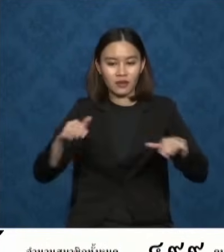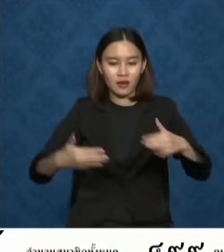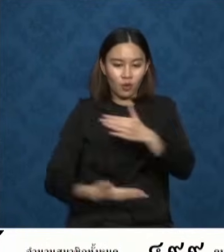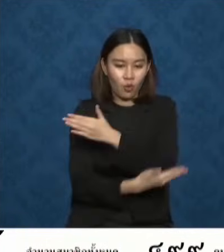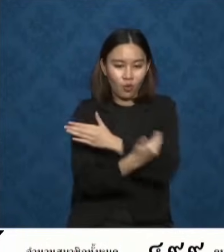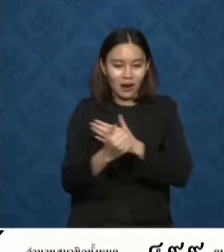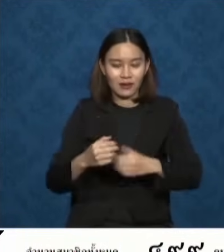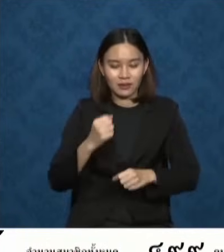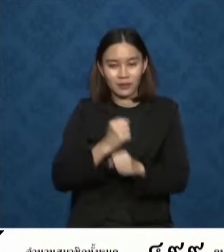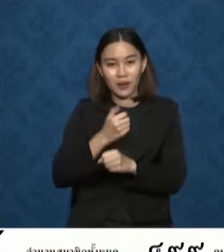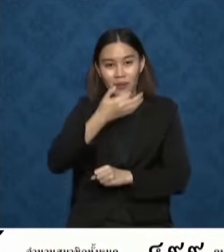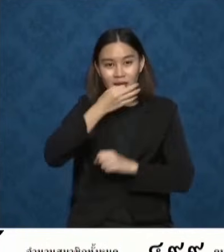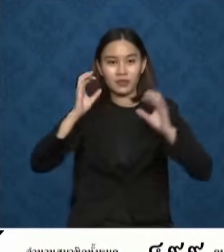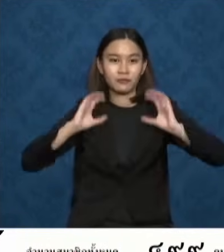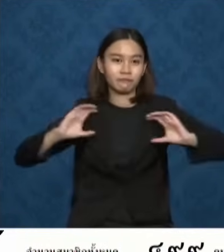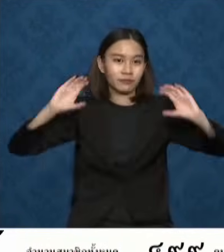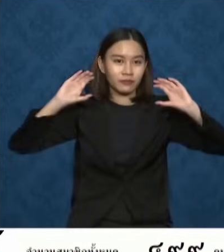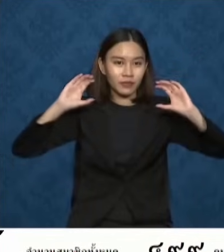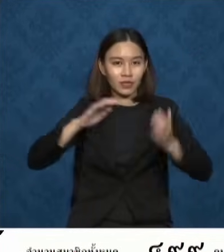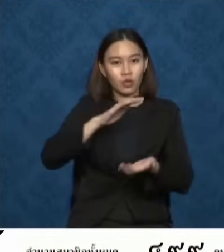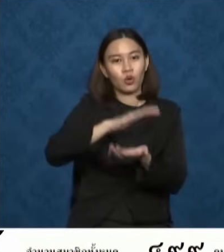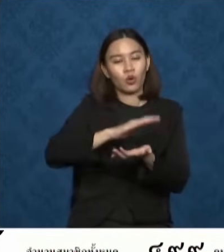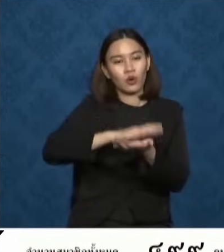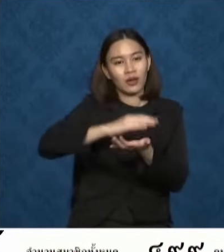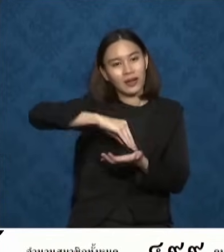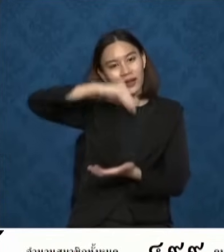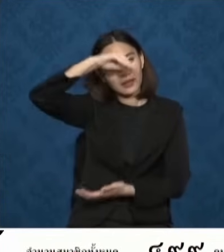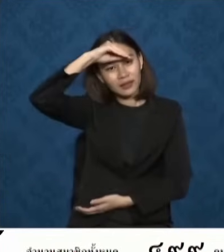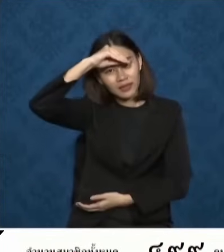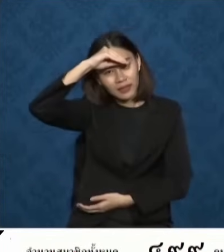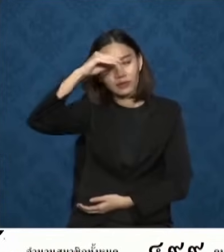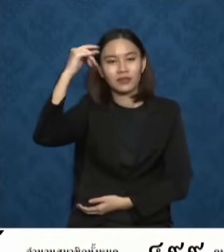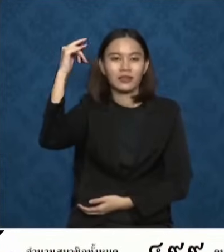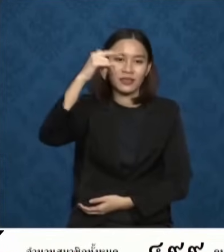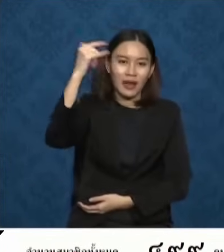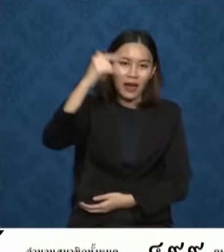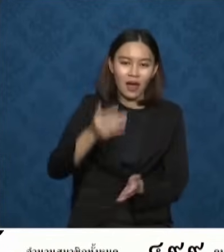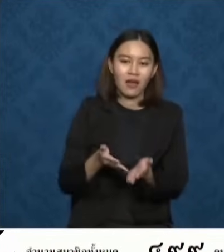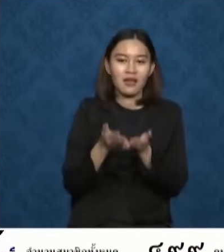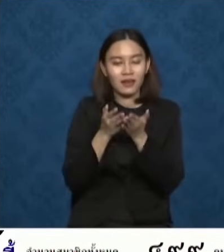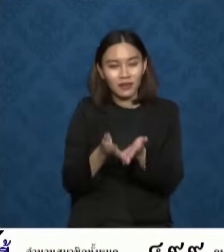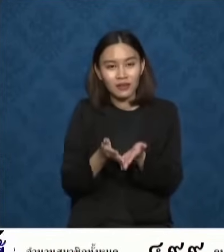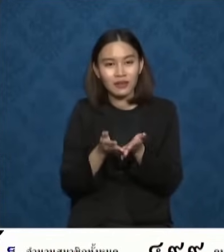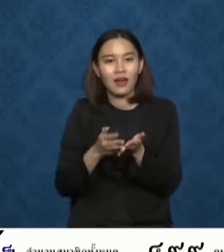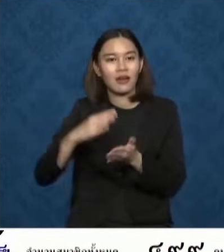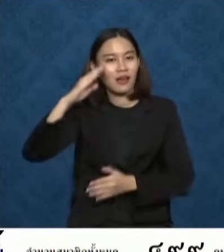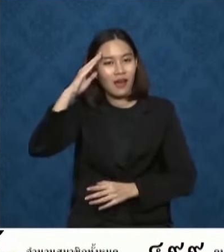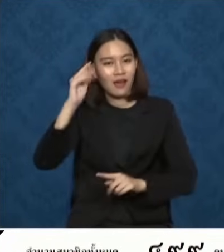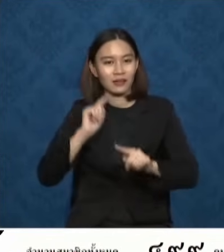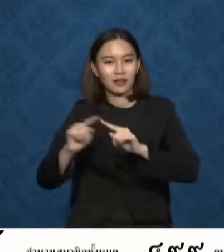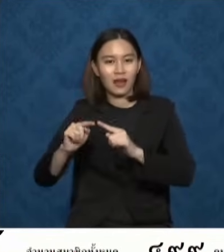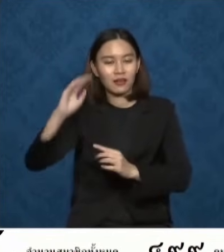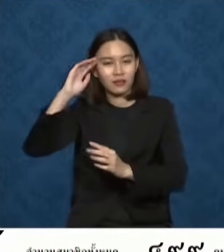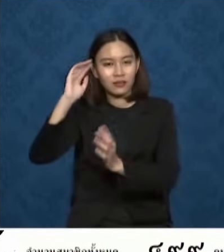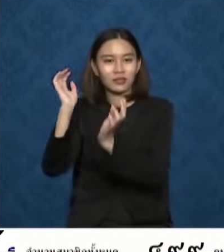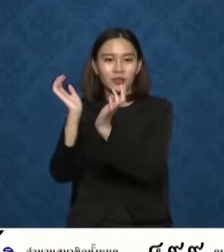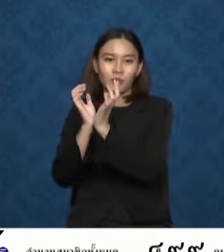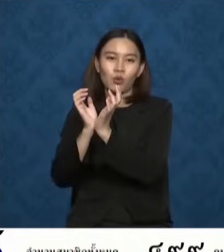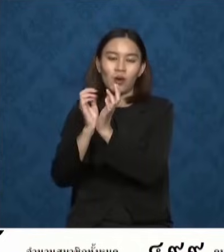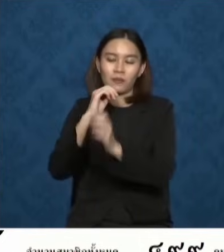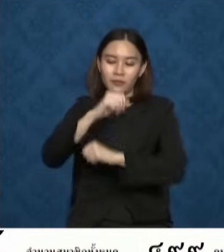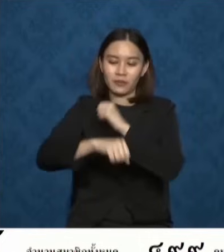รับราชการโรงเรียนนาย10บกเรืออากาศทัพเรือแม้กระทั่ง โรงเรียนพลตำรวจ